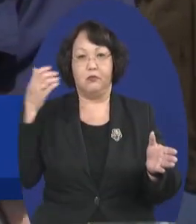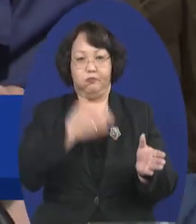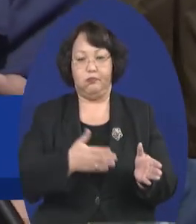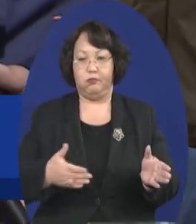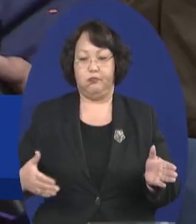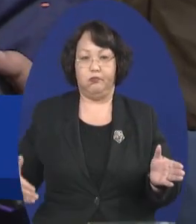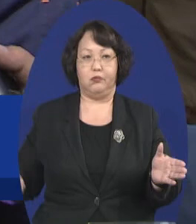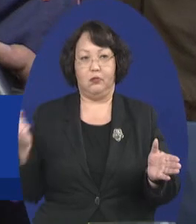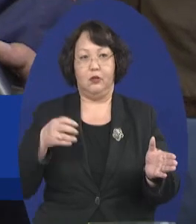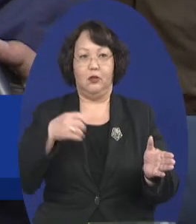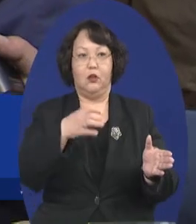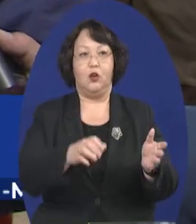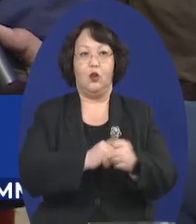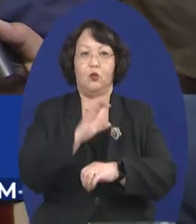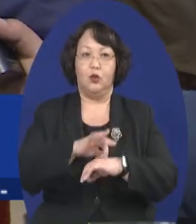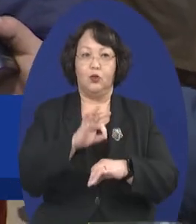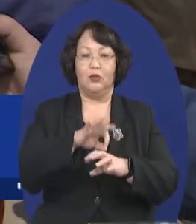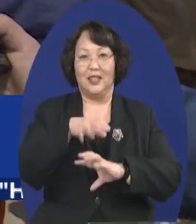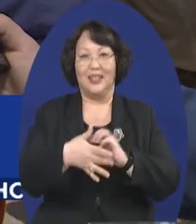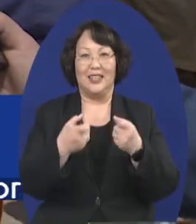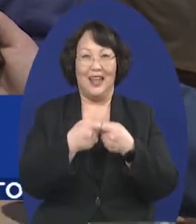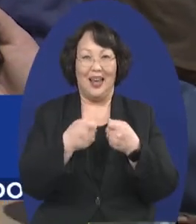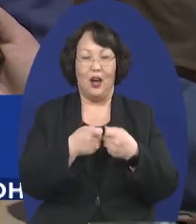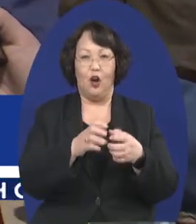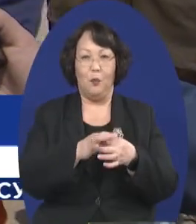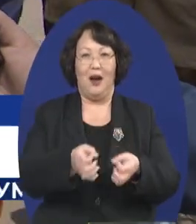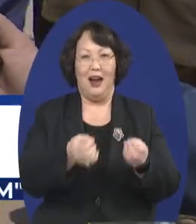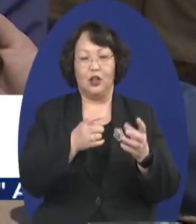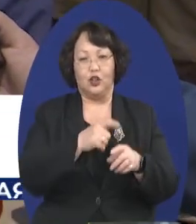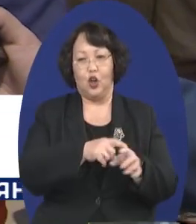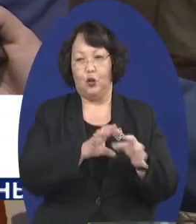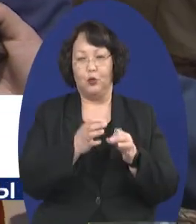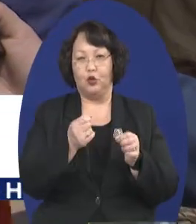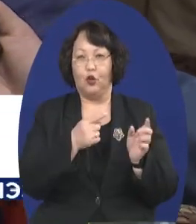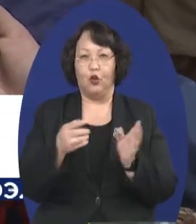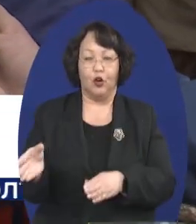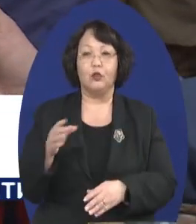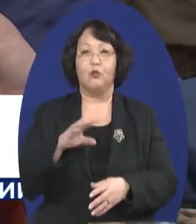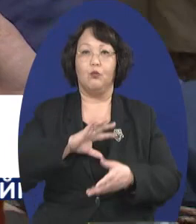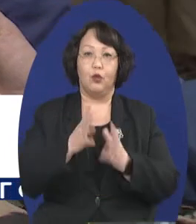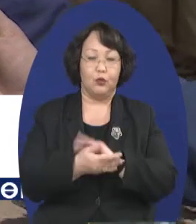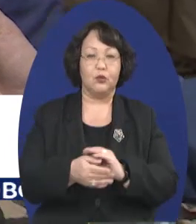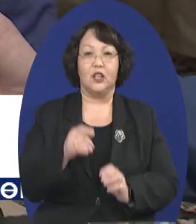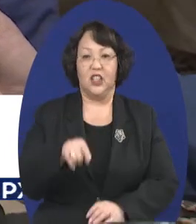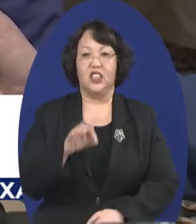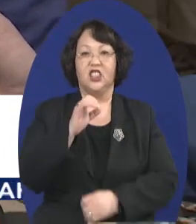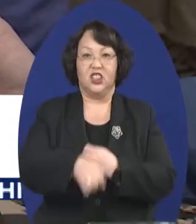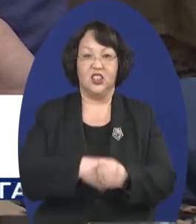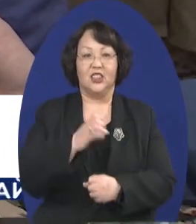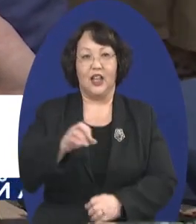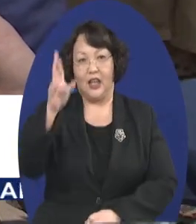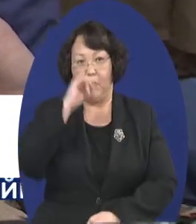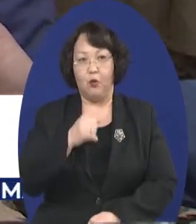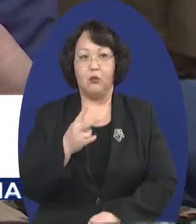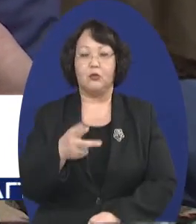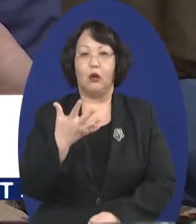болон дайны нөхцөлтэй холбоотойгоор ялгүй хоошилж байгаа. А гэхдээ бид бол энэ жил бол сангийн амд 2.5 сая тонн ачааг